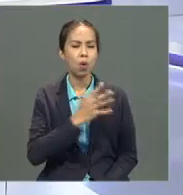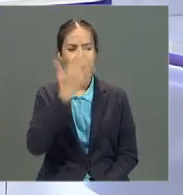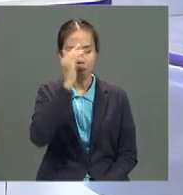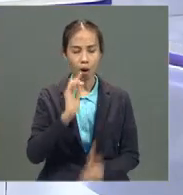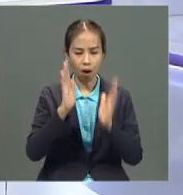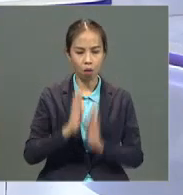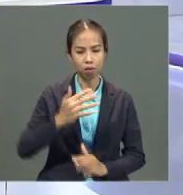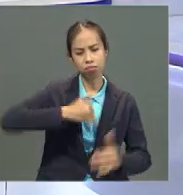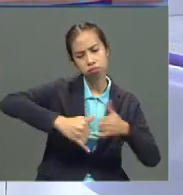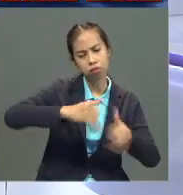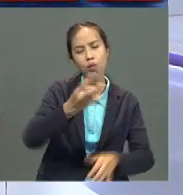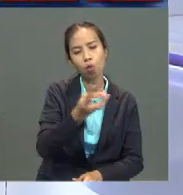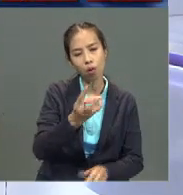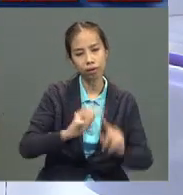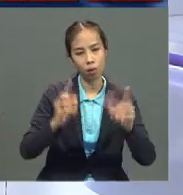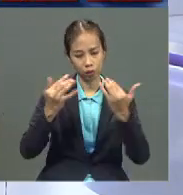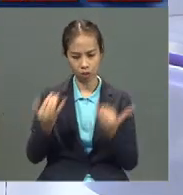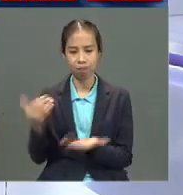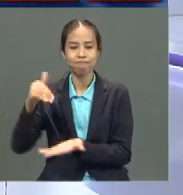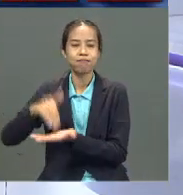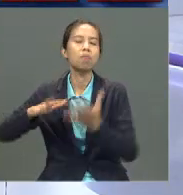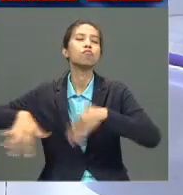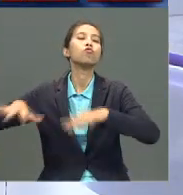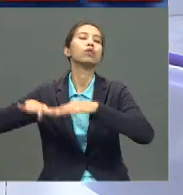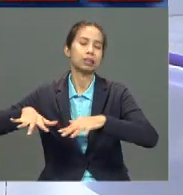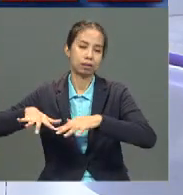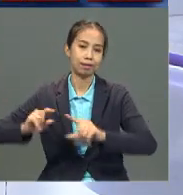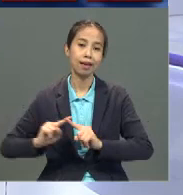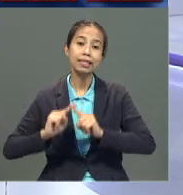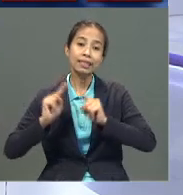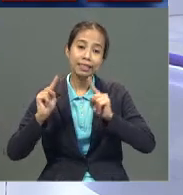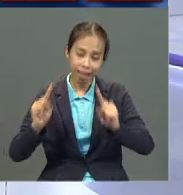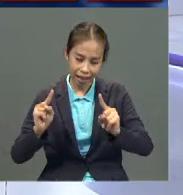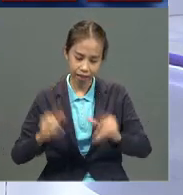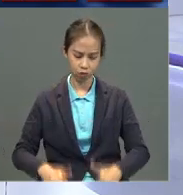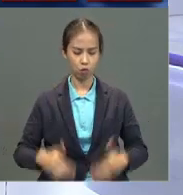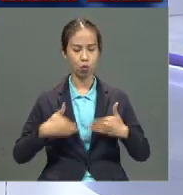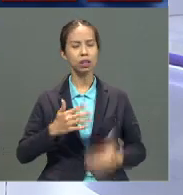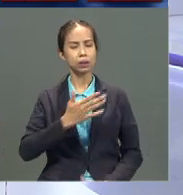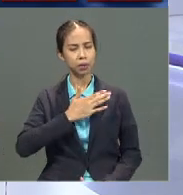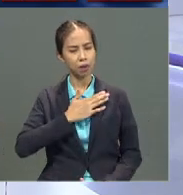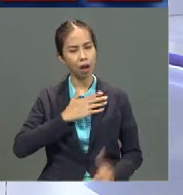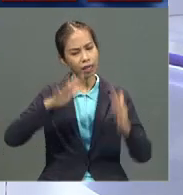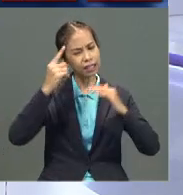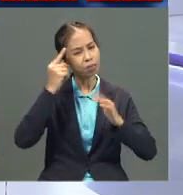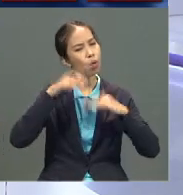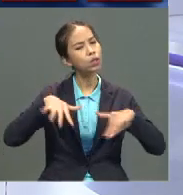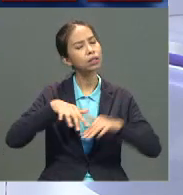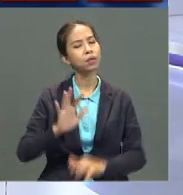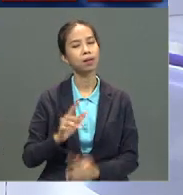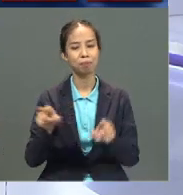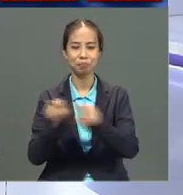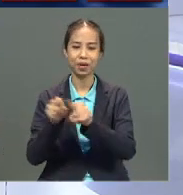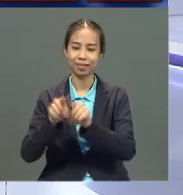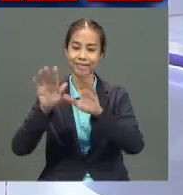เราเริ่มกลับเข้าสู่ภาวะปกติแล้วแต่การปฏิบัติตัวยังเป็นปกติไม่ได้เหมือนกับการเปิดเรียนเนี่ยค่ะหลังจากก่อนหน้านี้ผู้ปกครองบอกว่า